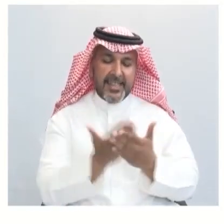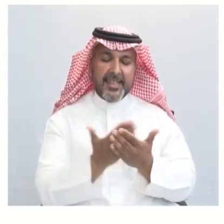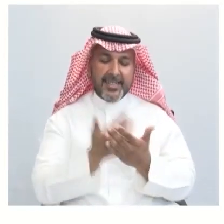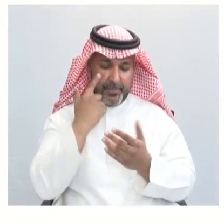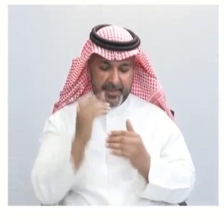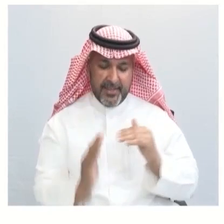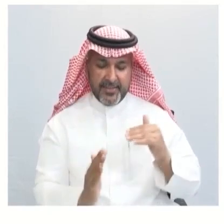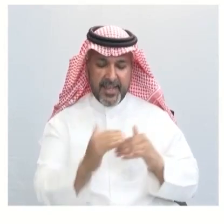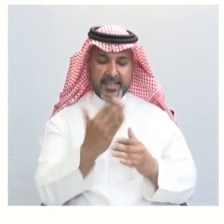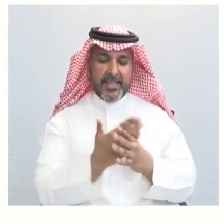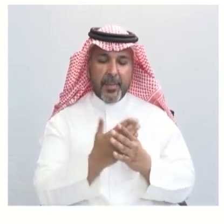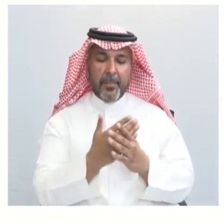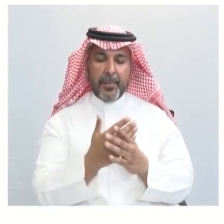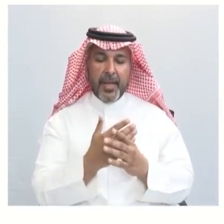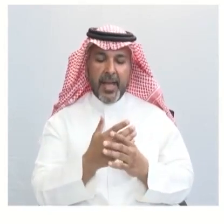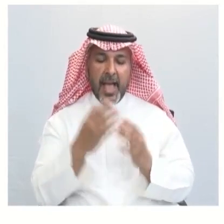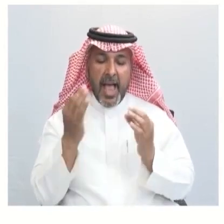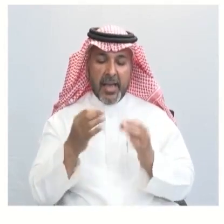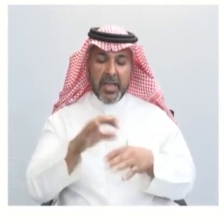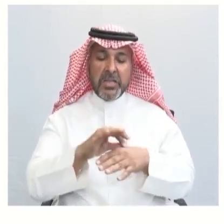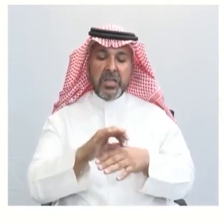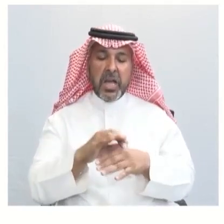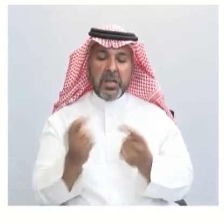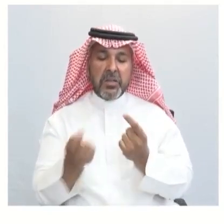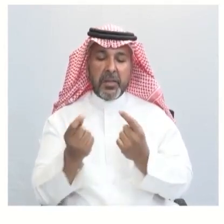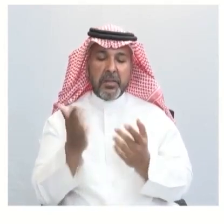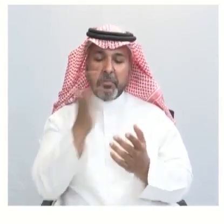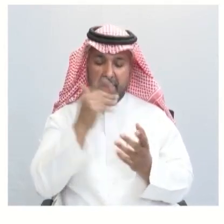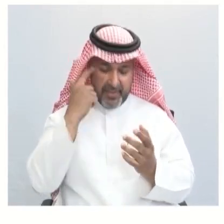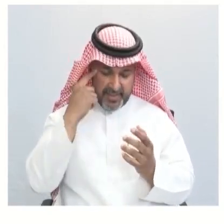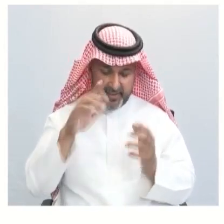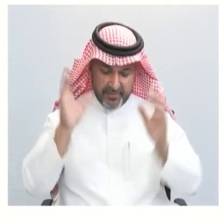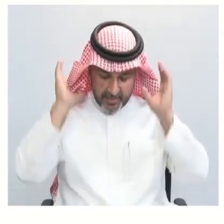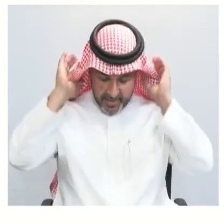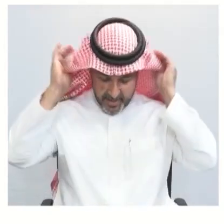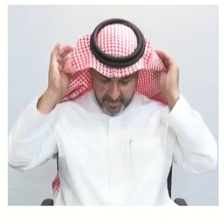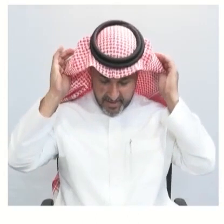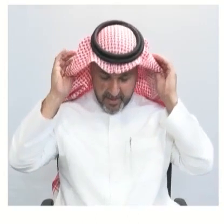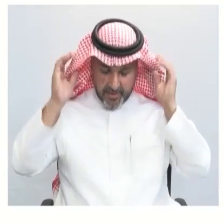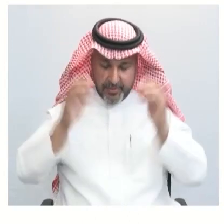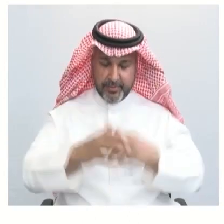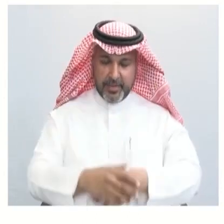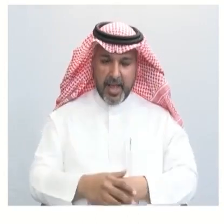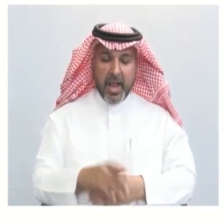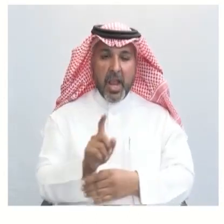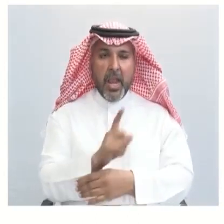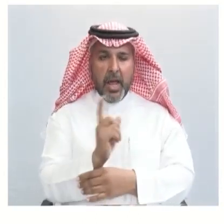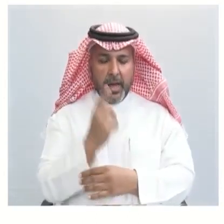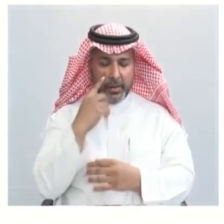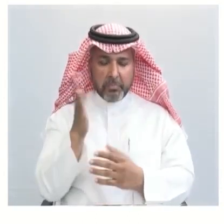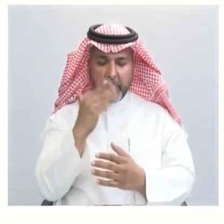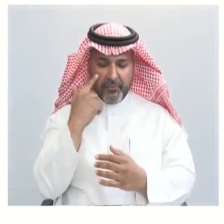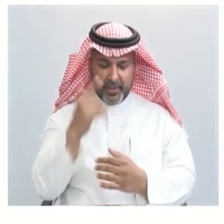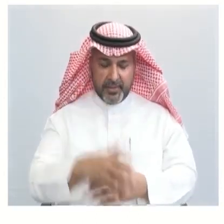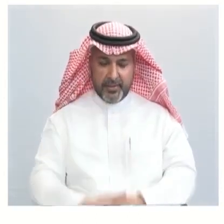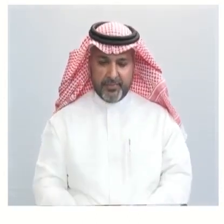وسالب اين اخذت سالب ا ونصف رسمنا بحيث انها طبعا بهذا